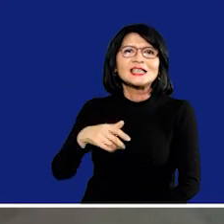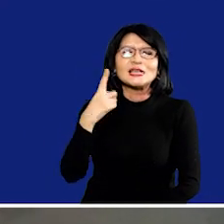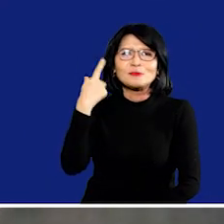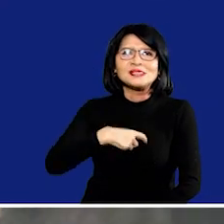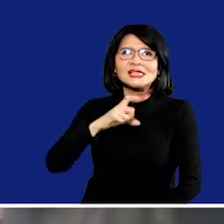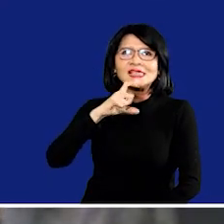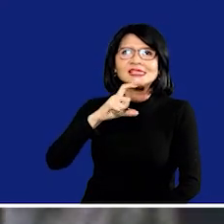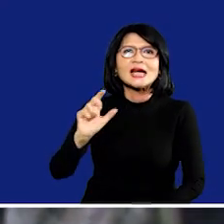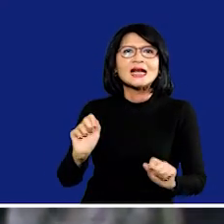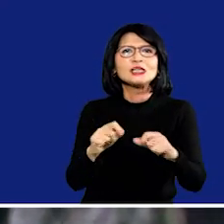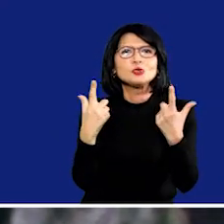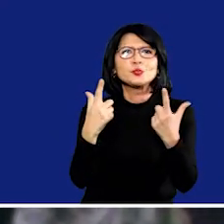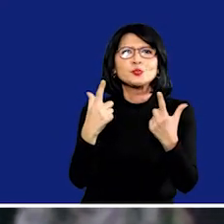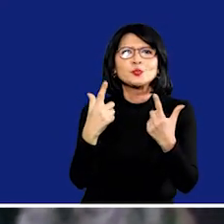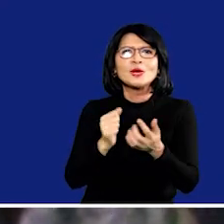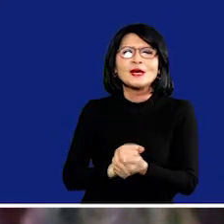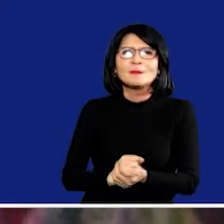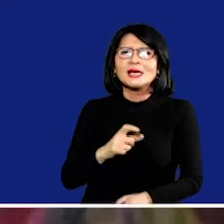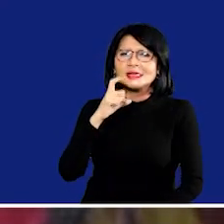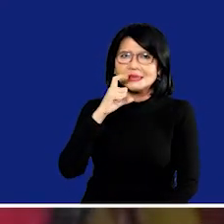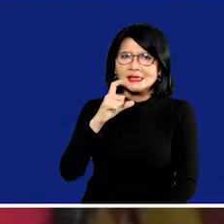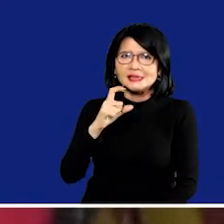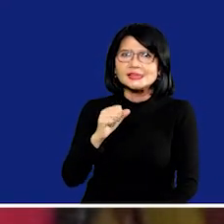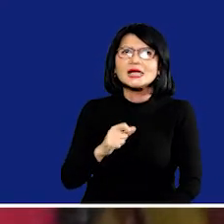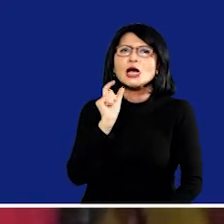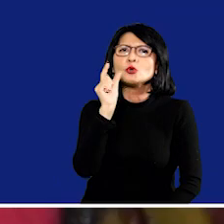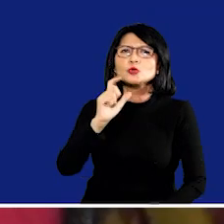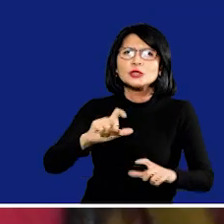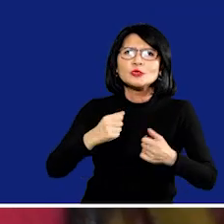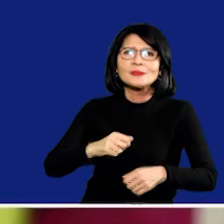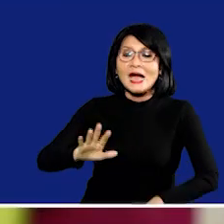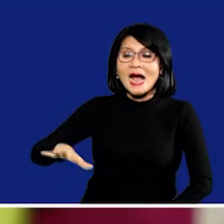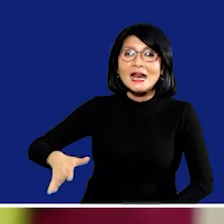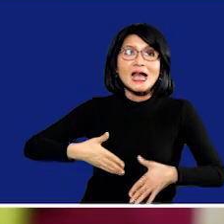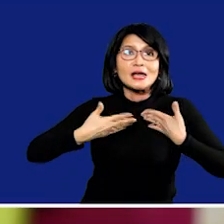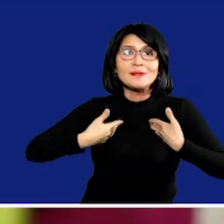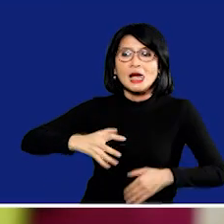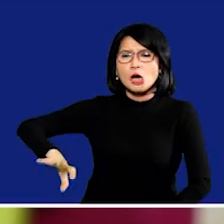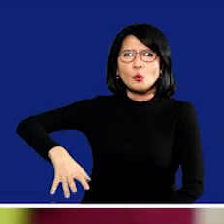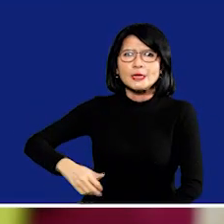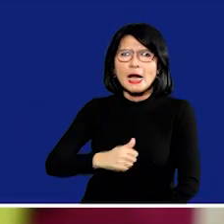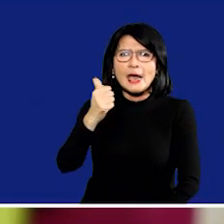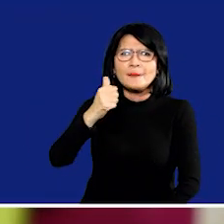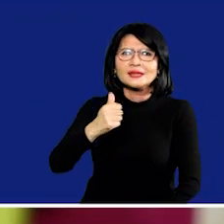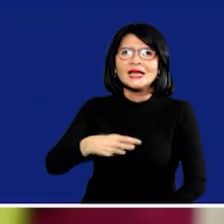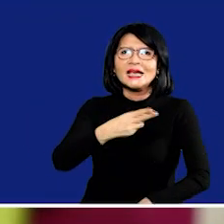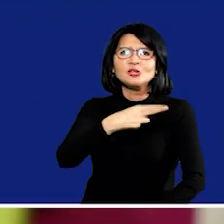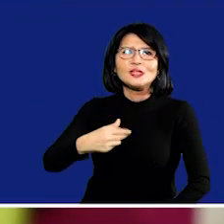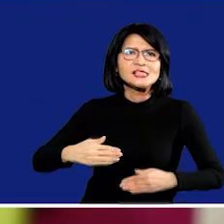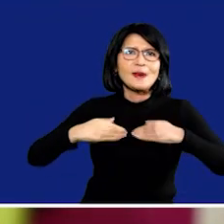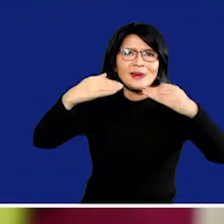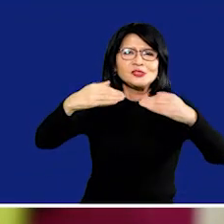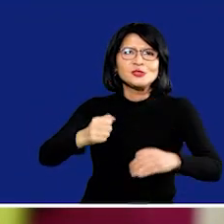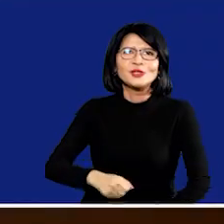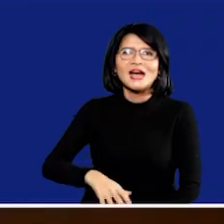menjadi lifestyle. Dia menjadi kisi-kisi dalam kita berkehidupan. Anak gembira, keluarga hebat,